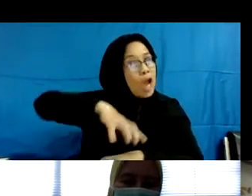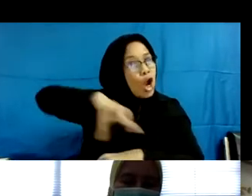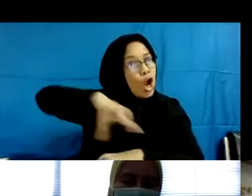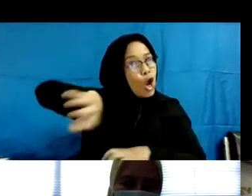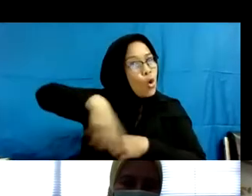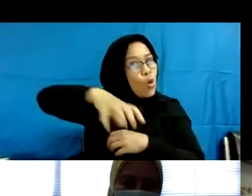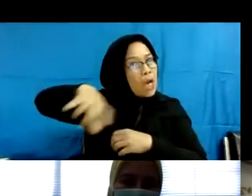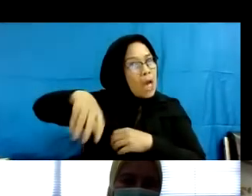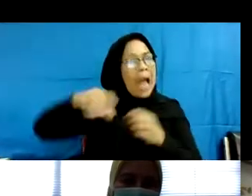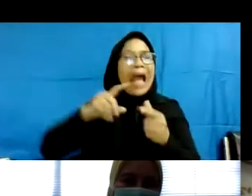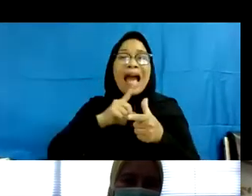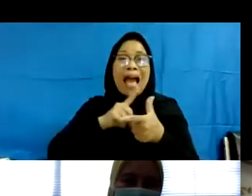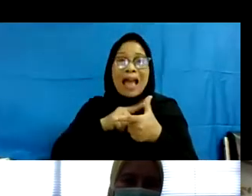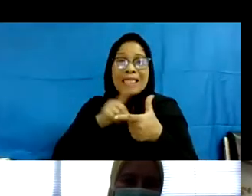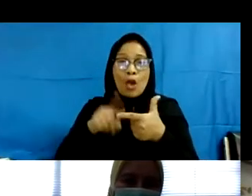atau kepada